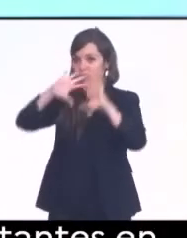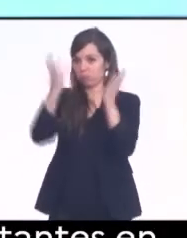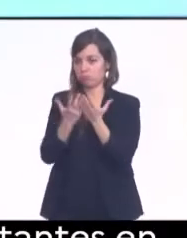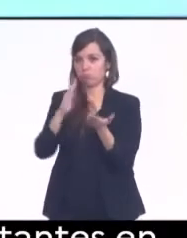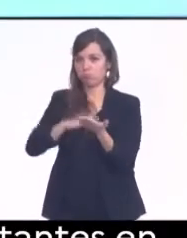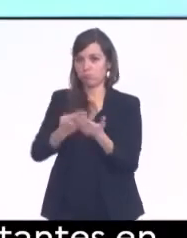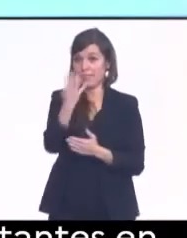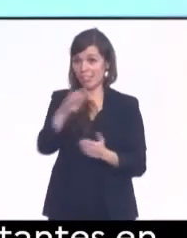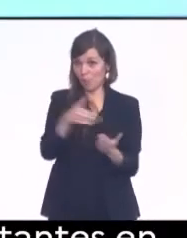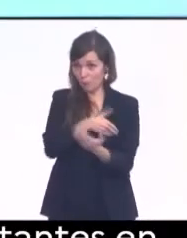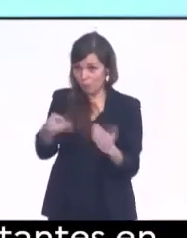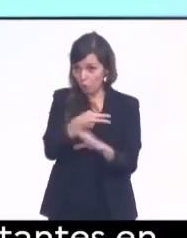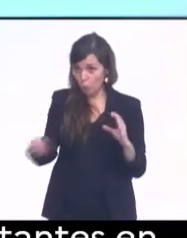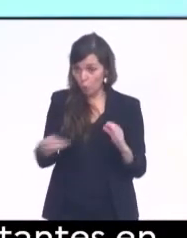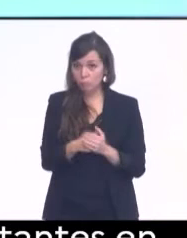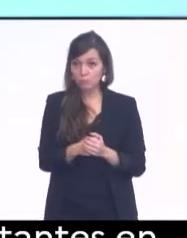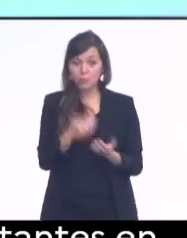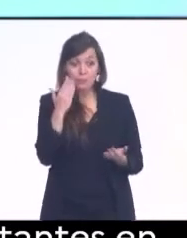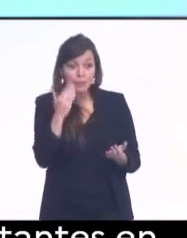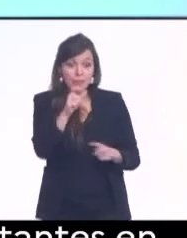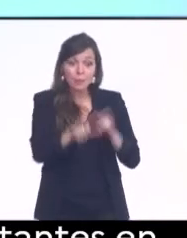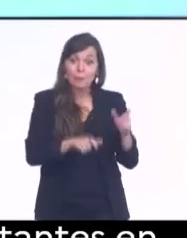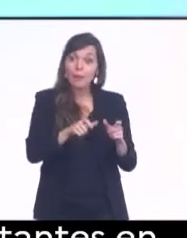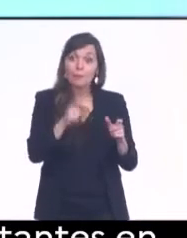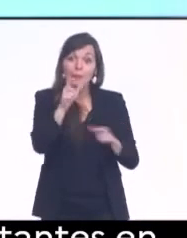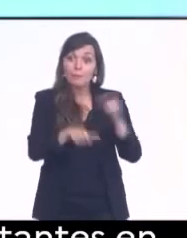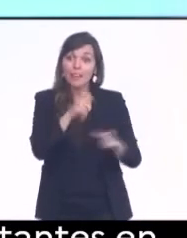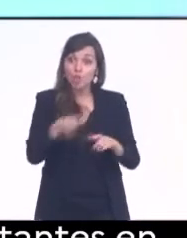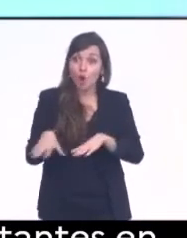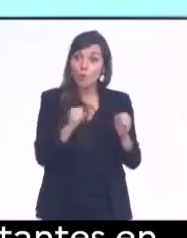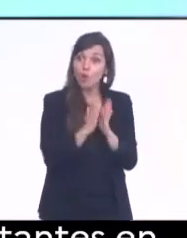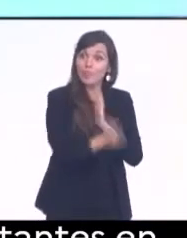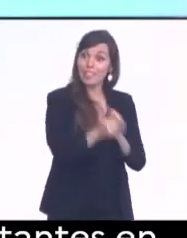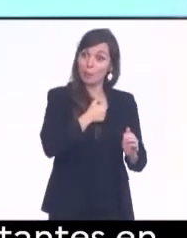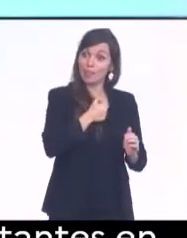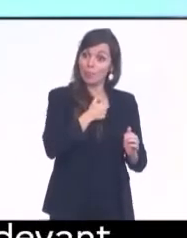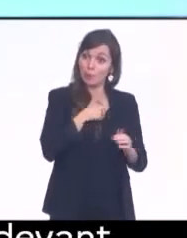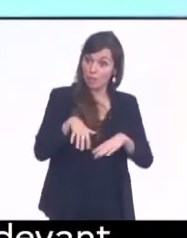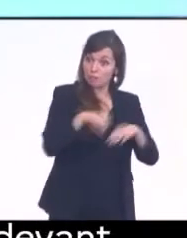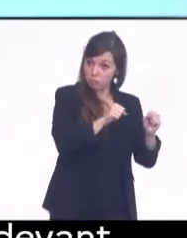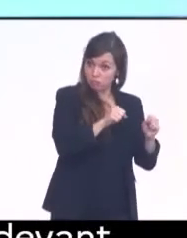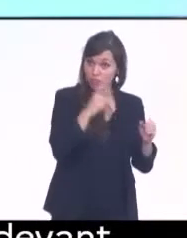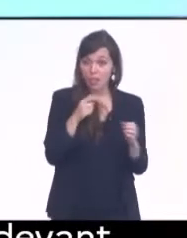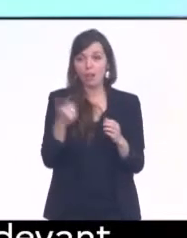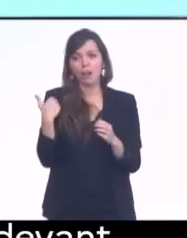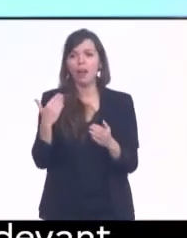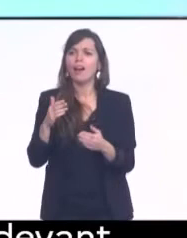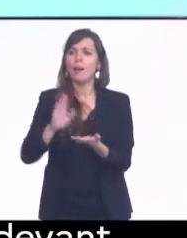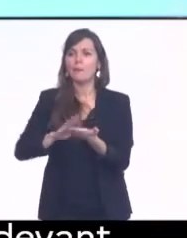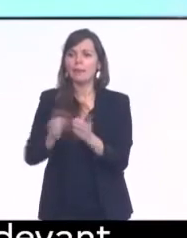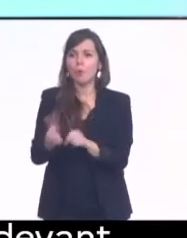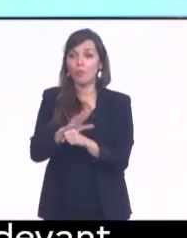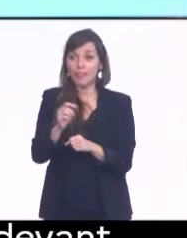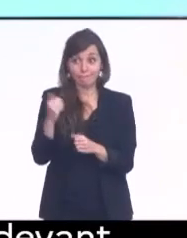qu'en est-il des salariés embauchés directement par les particuliers employeurs? Ils n'ont pas le droit à la prime Covid, contrairement à leurs collègues salariés